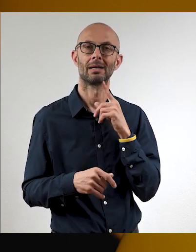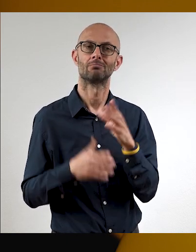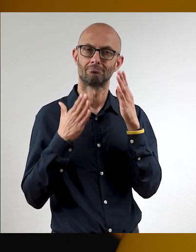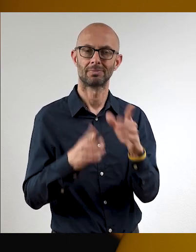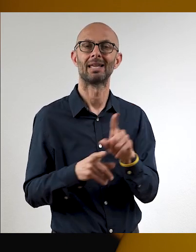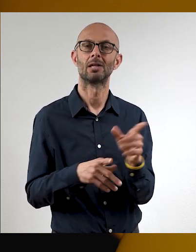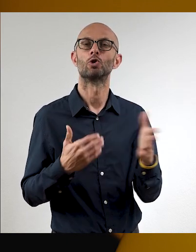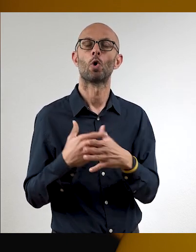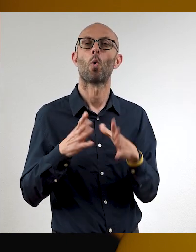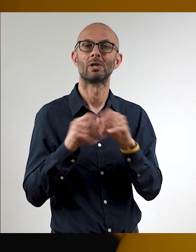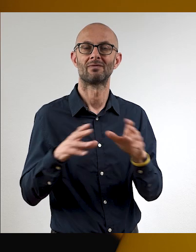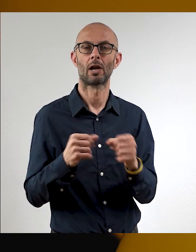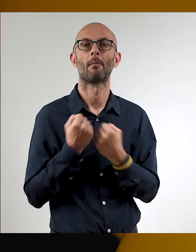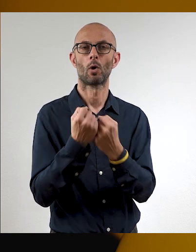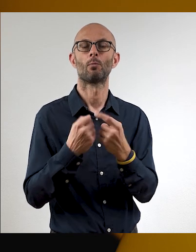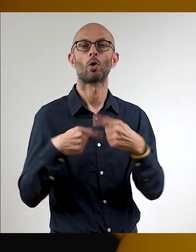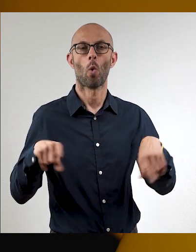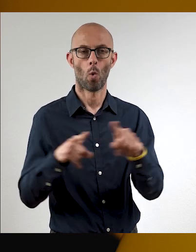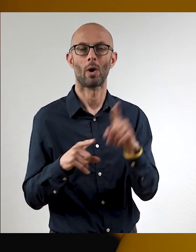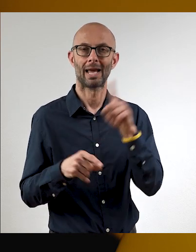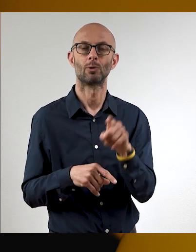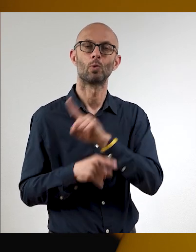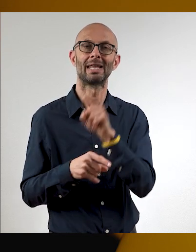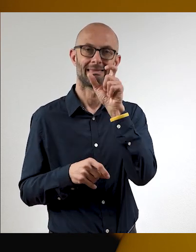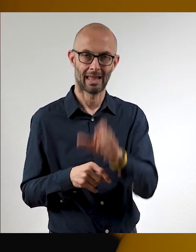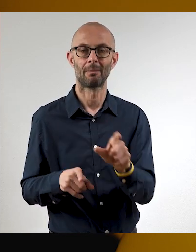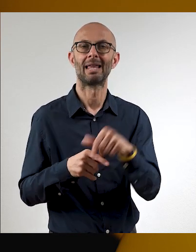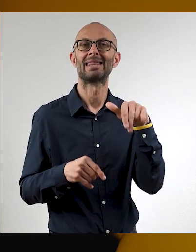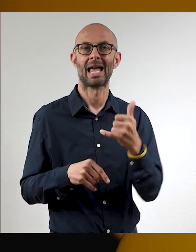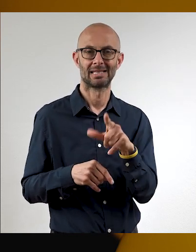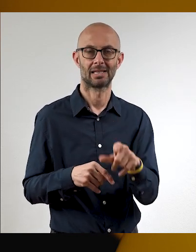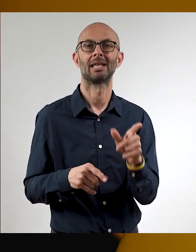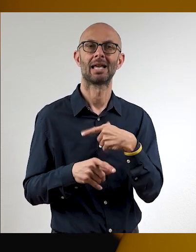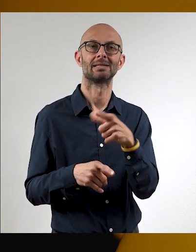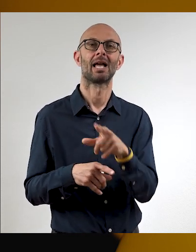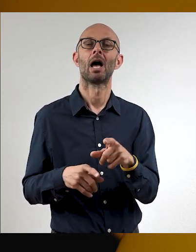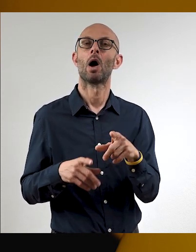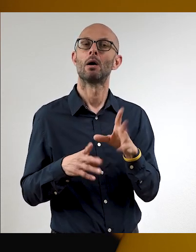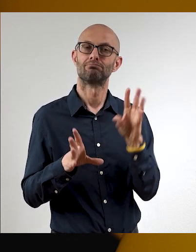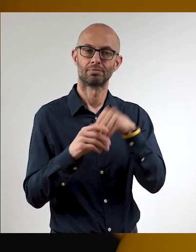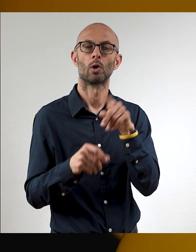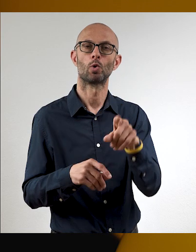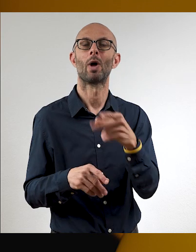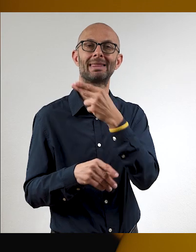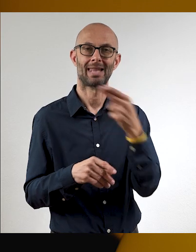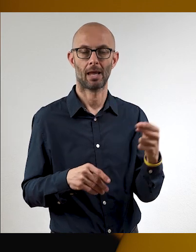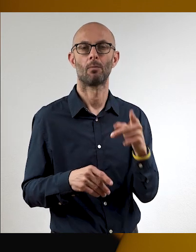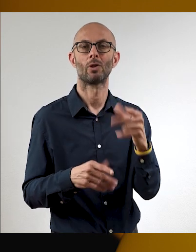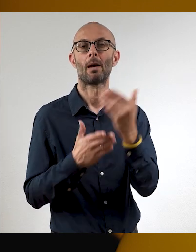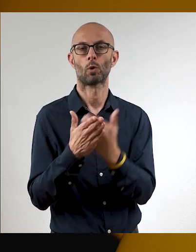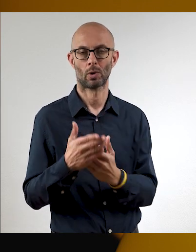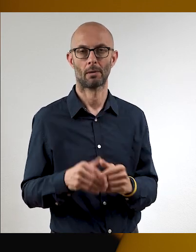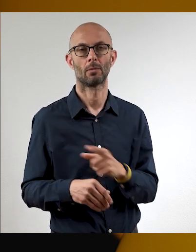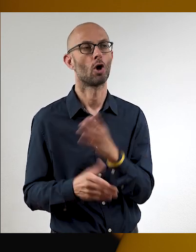zavzeti in so ustvarjajo podporna okolja. Ne? In tudi tebi in Nasti, da ste vrstili to temo na, na